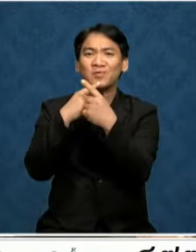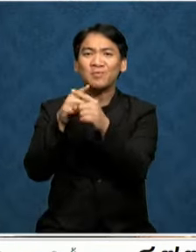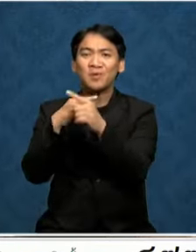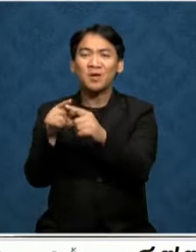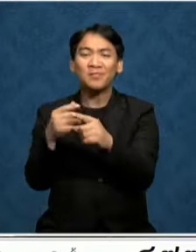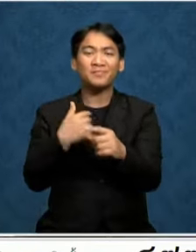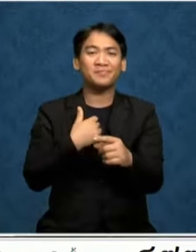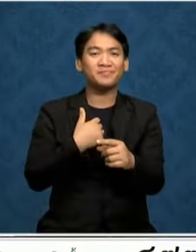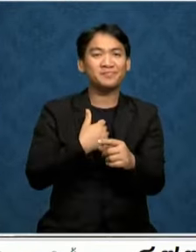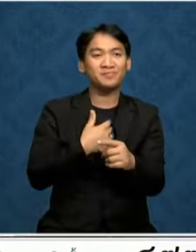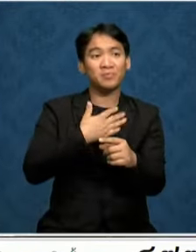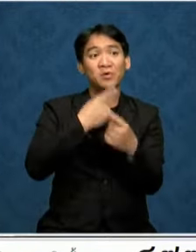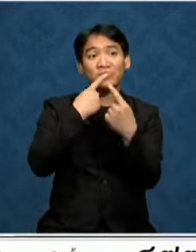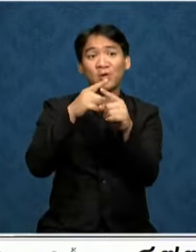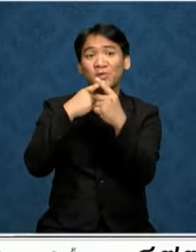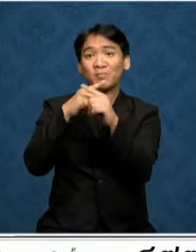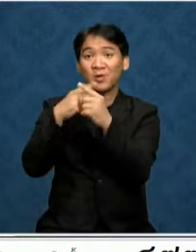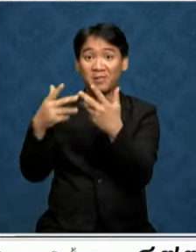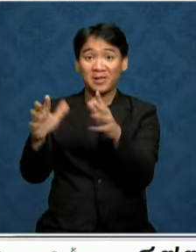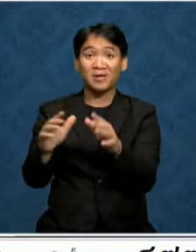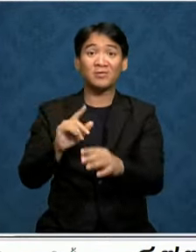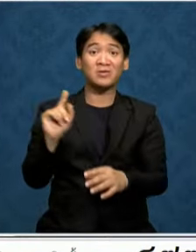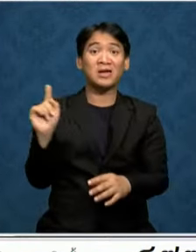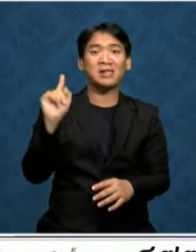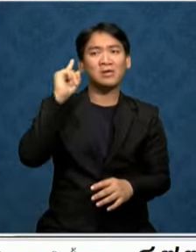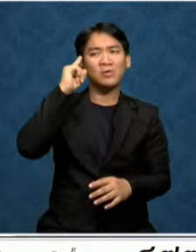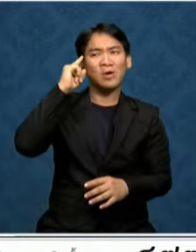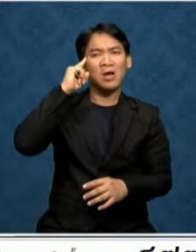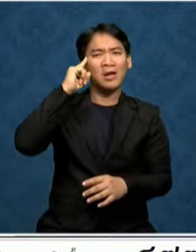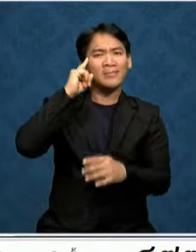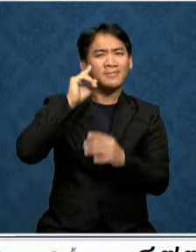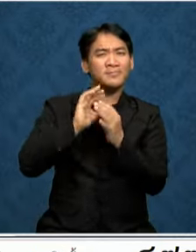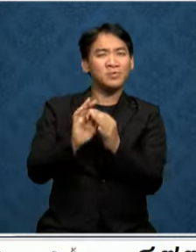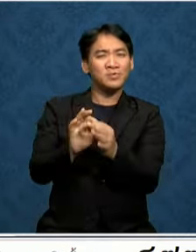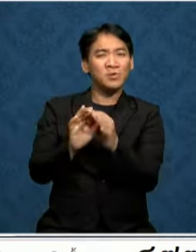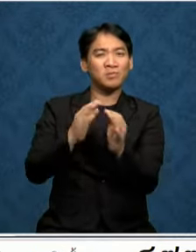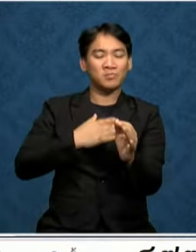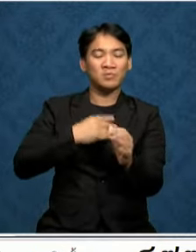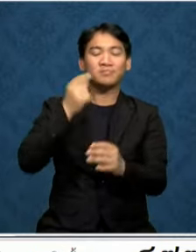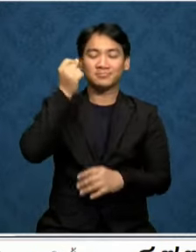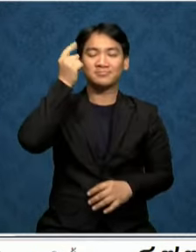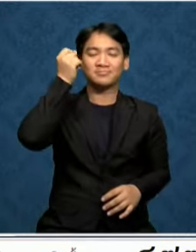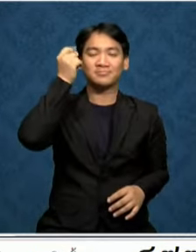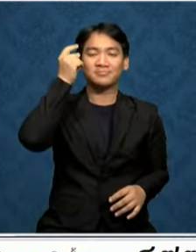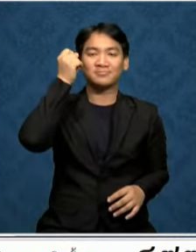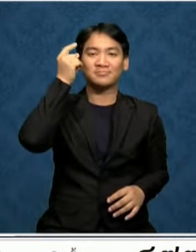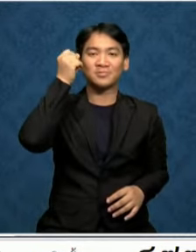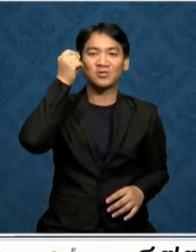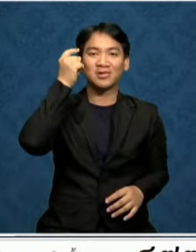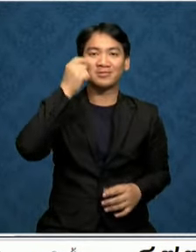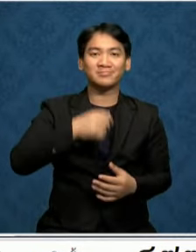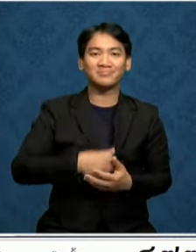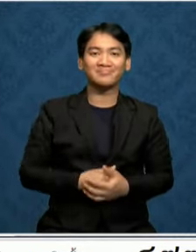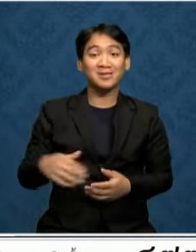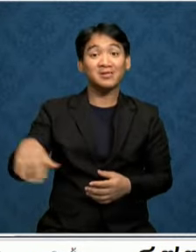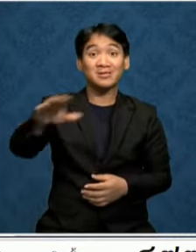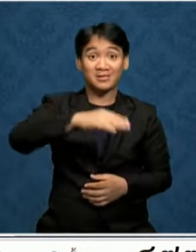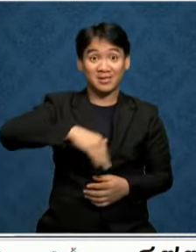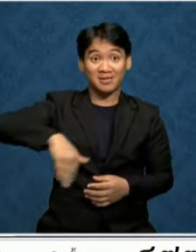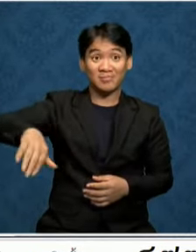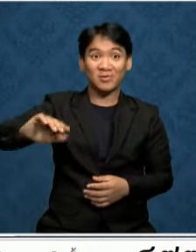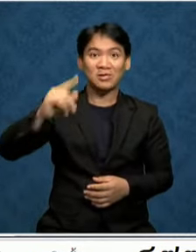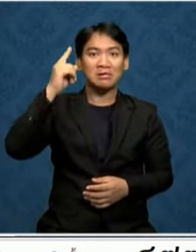าษณ์ให้คำตอบไปแล้วนะครับถึงความกังวลต่างๆเข้าใจดีอยู่ครับว่าเวลาที่เราหรือคนเราเนี่ยไม่มี